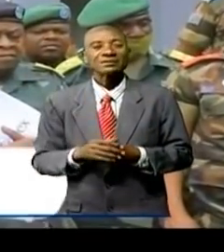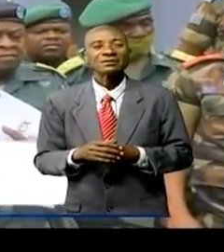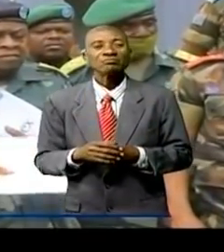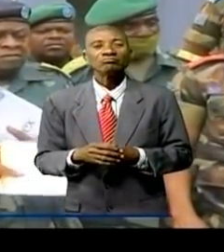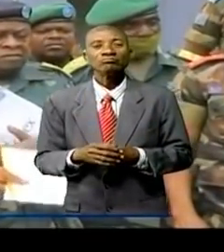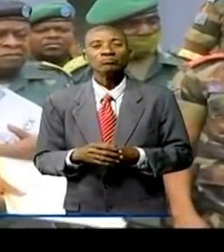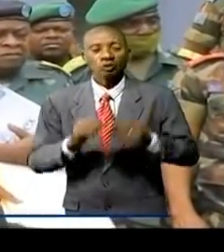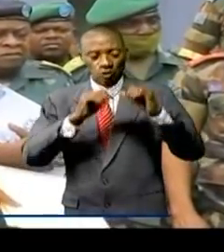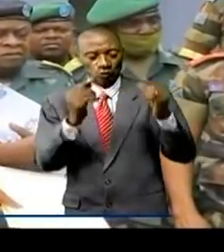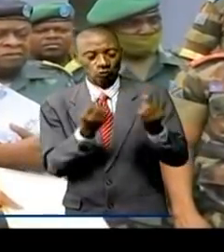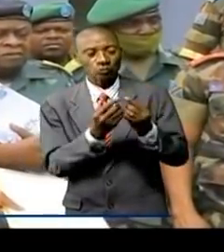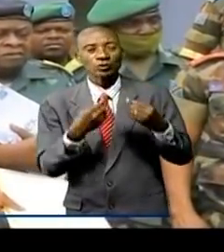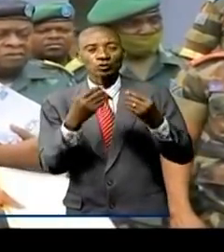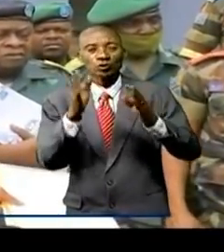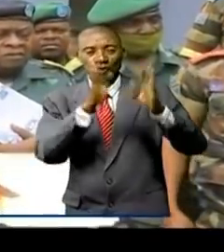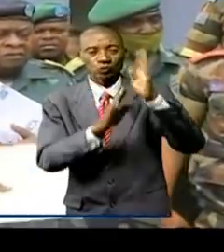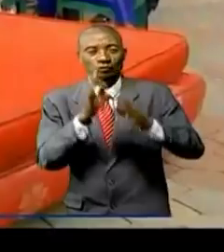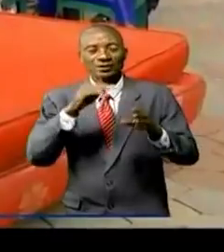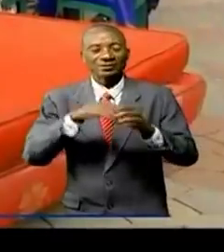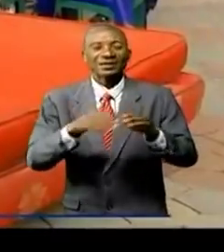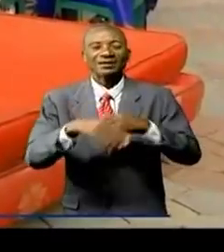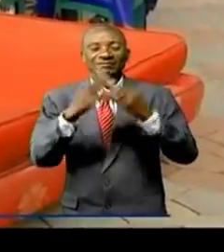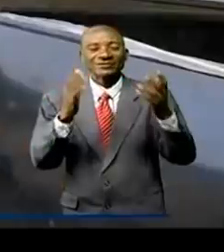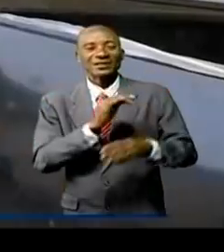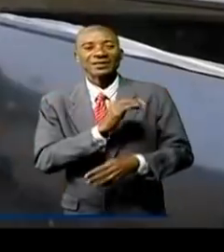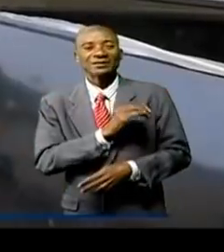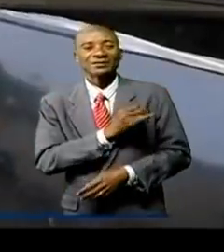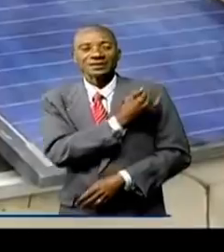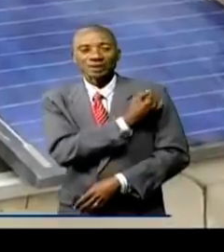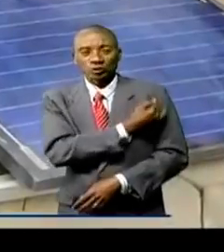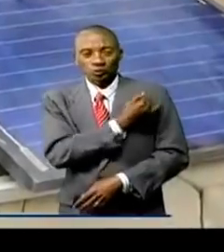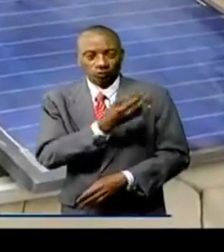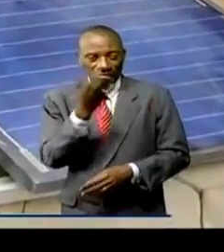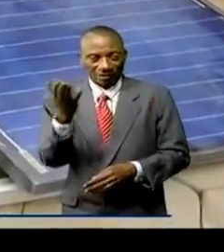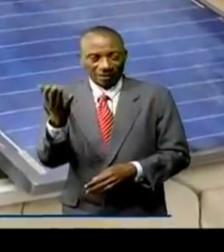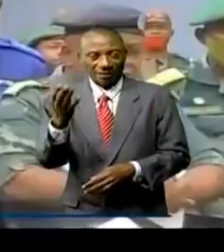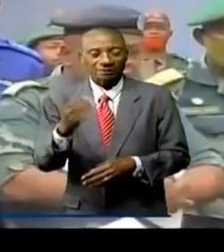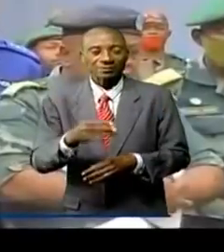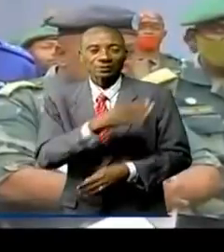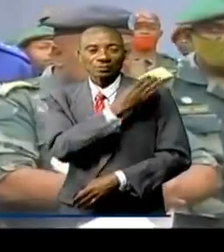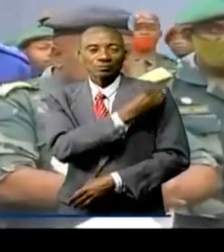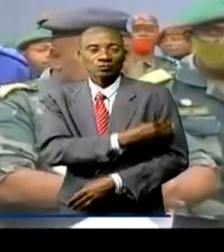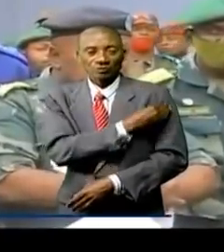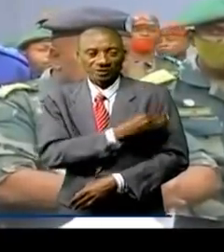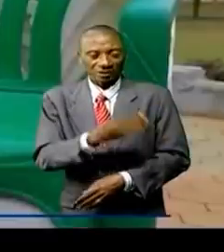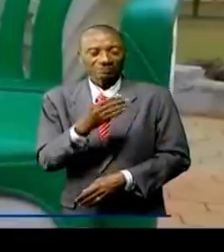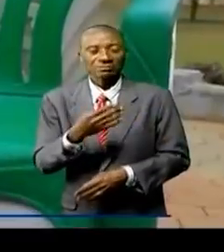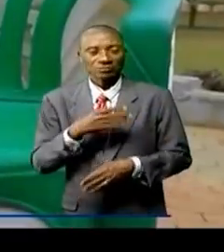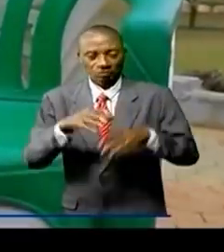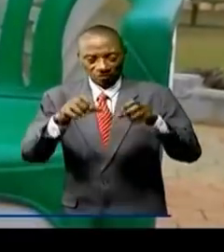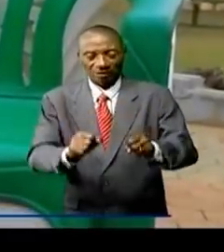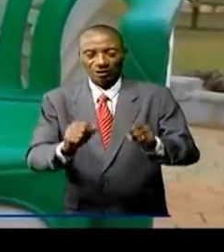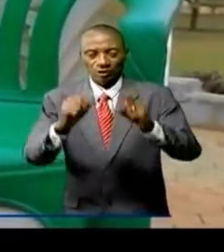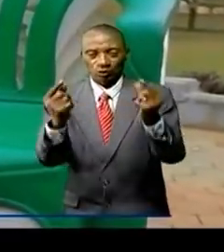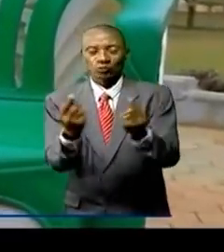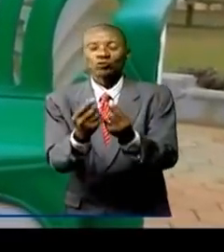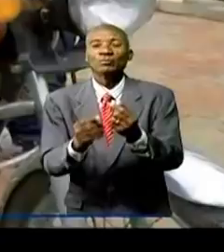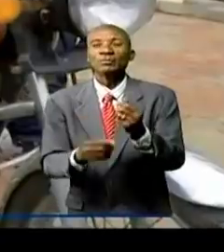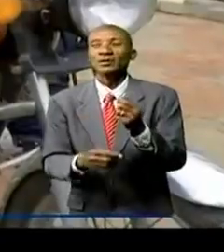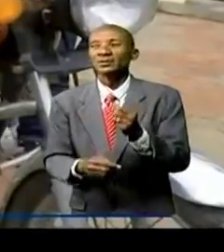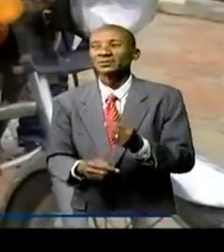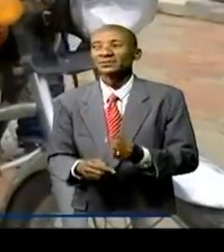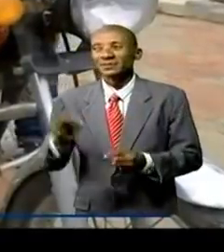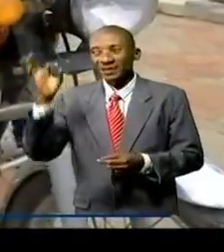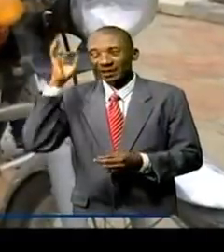ville ces derniers temps et tous ces effets que vous voyez là, notamment